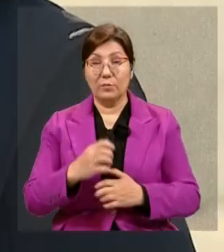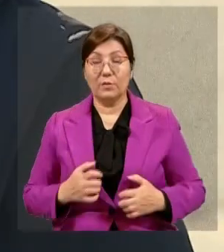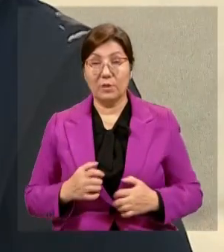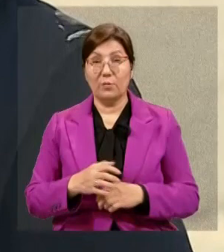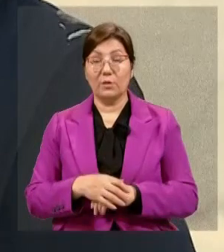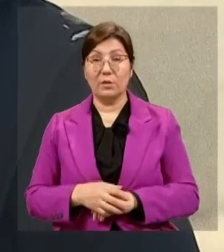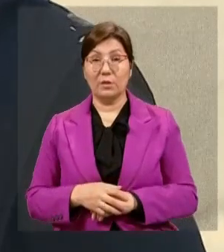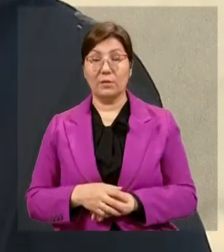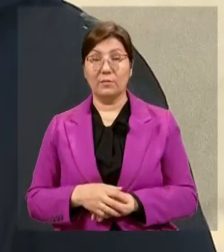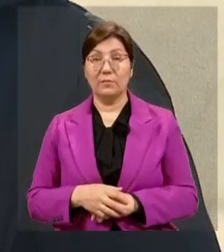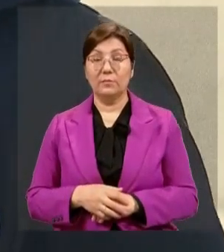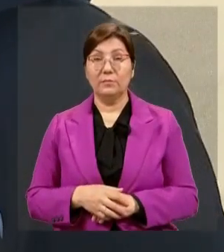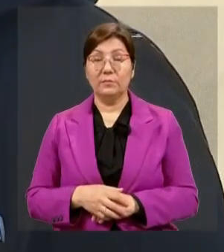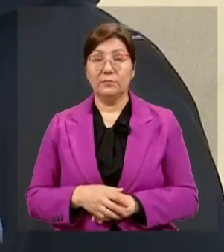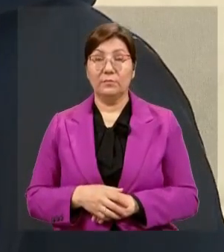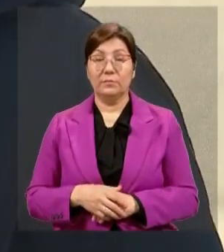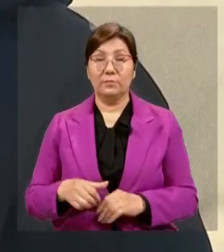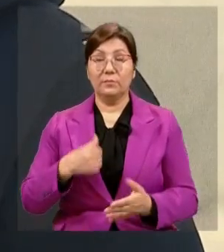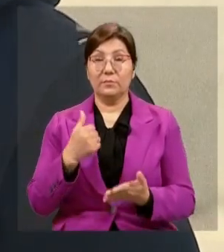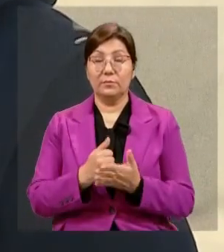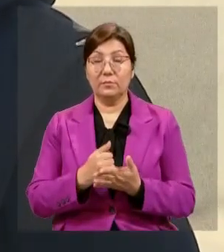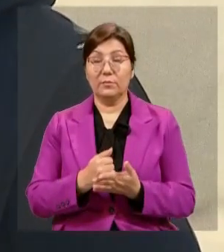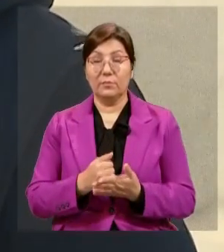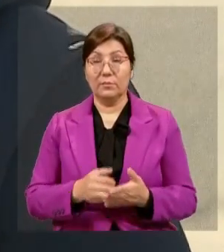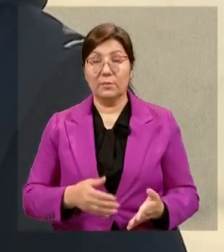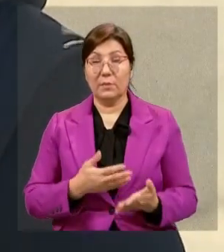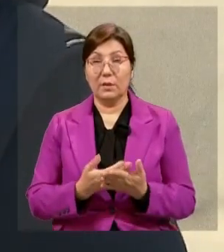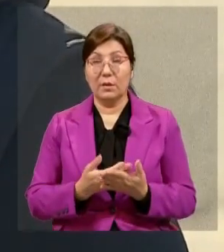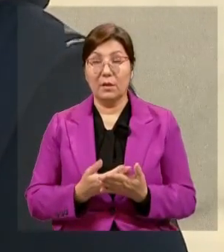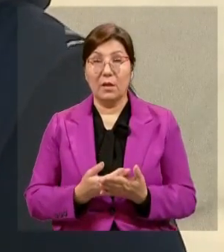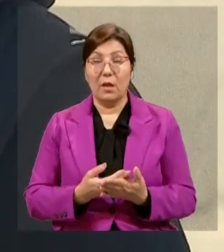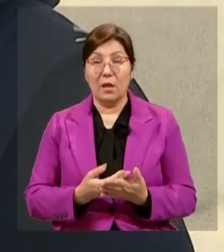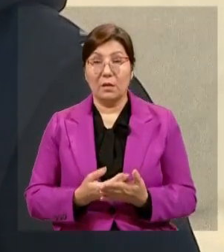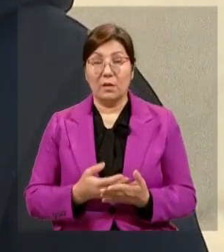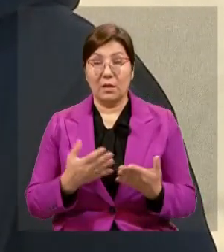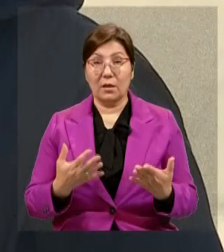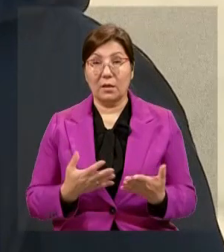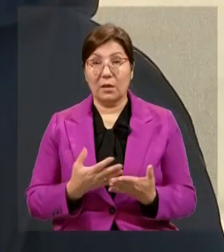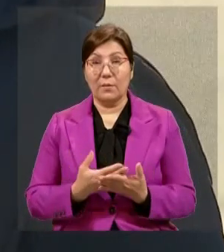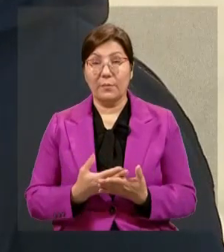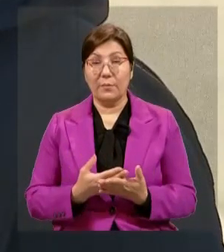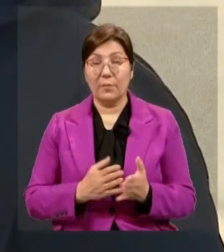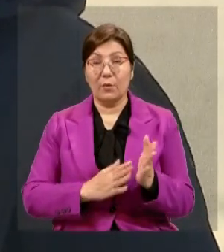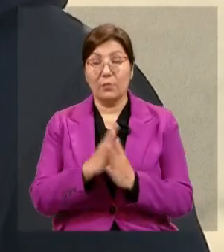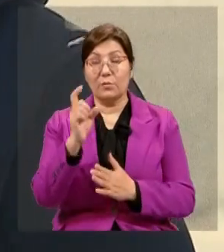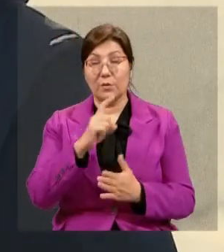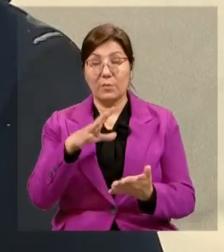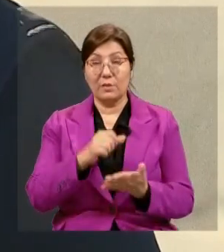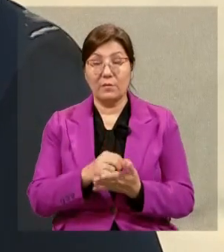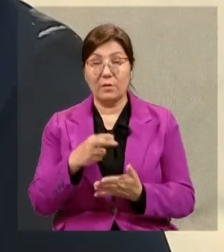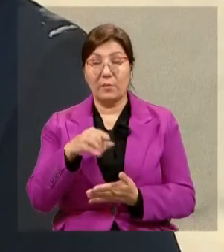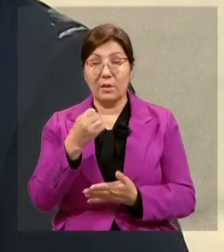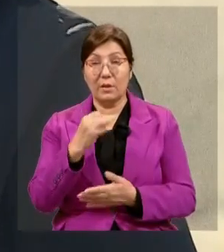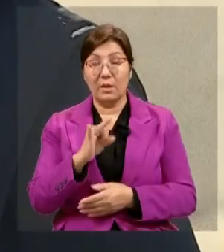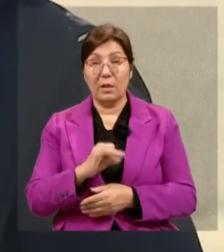Основной направлениесі өсімдік шаруашылығымен занимается істейміз. Сондықтан да егетініміз бидай,